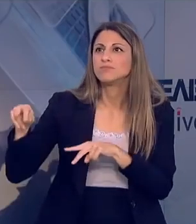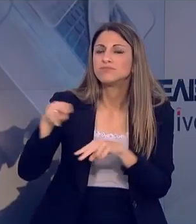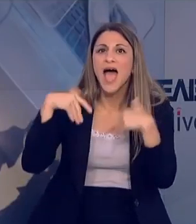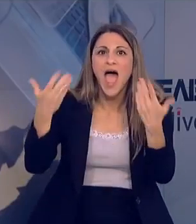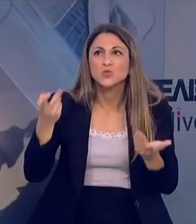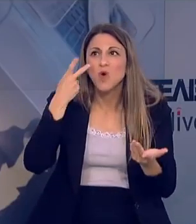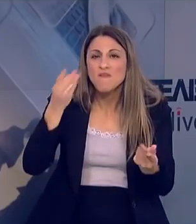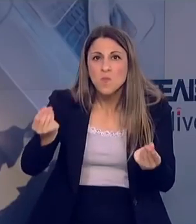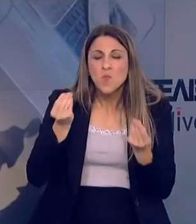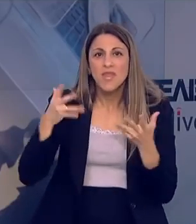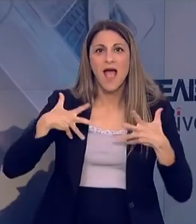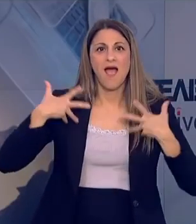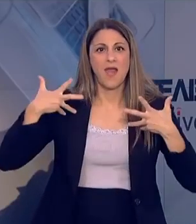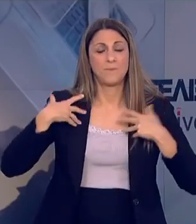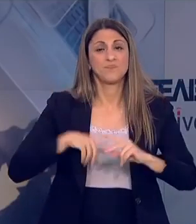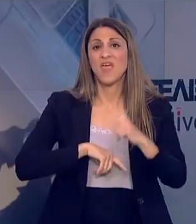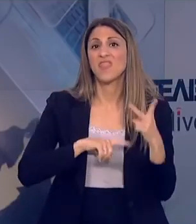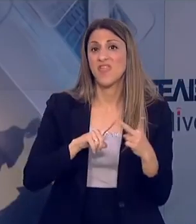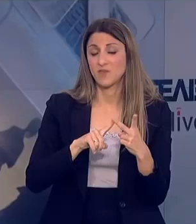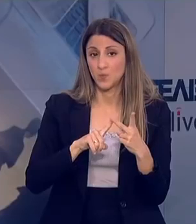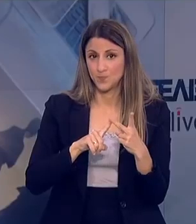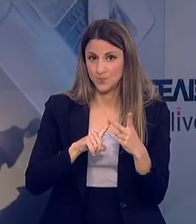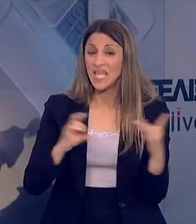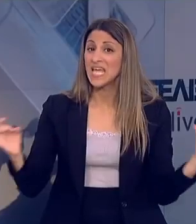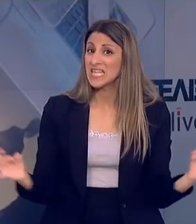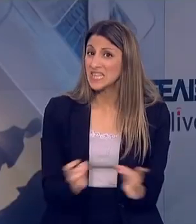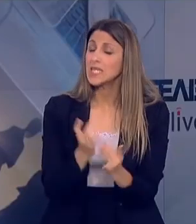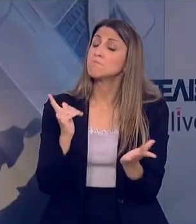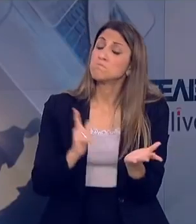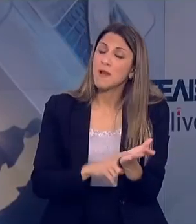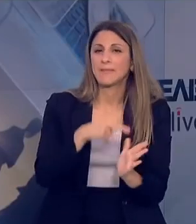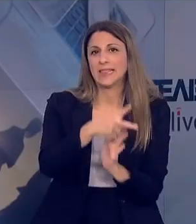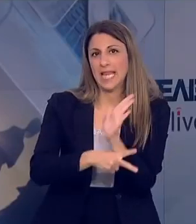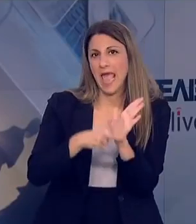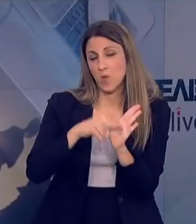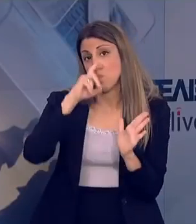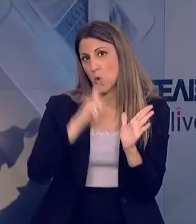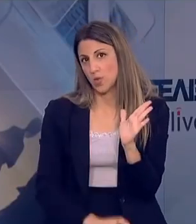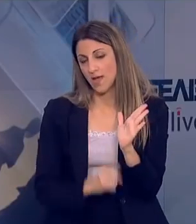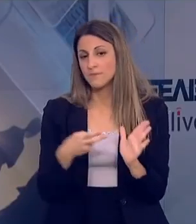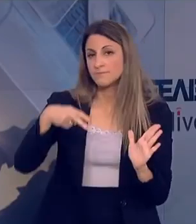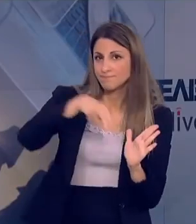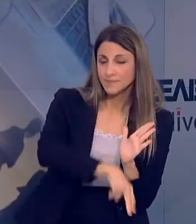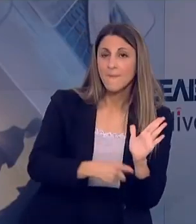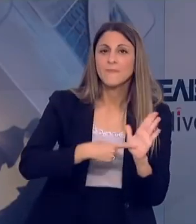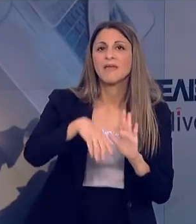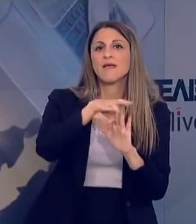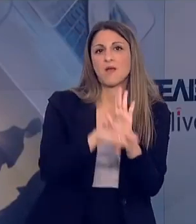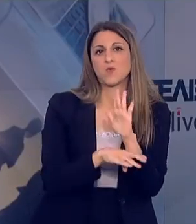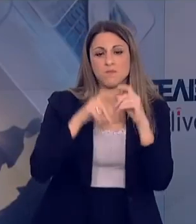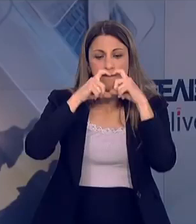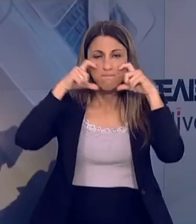Δεύτερον, όταν πρέπει και είναι απαραίτητο να χρησιμοποιούμε τα μέσα μαζικής μεταφοράς, να το κάνουμε τους κανόνες. Δηλαδή, τη χρήση